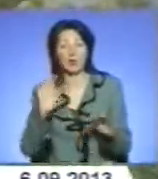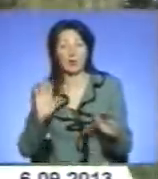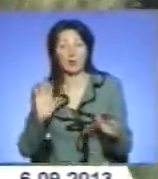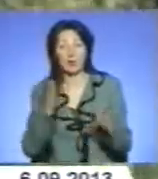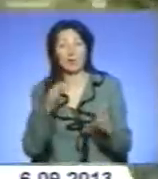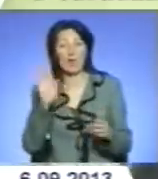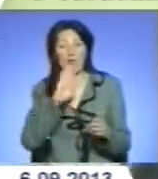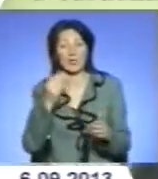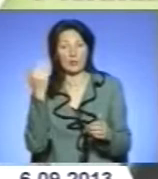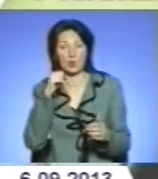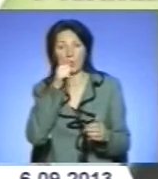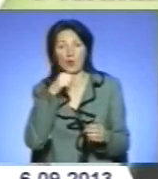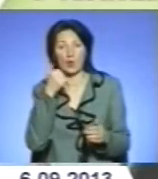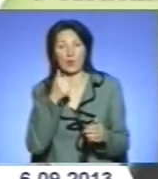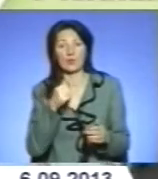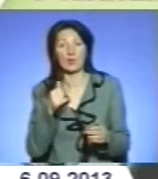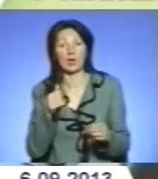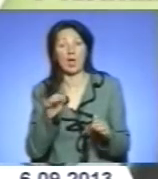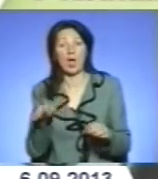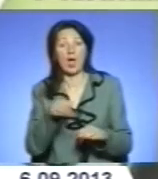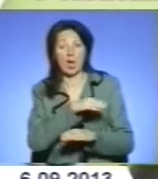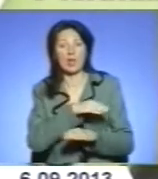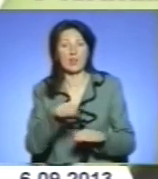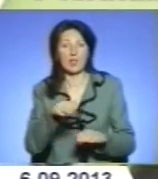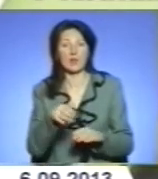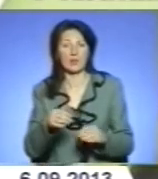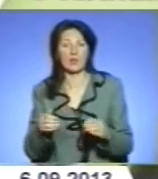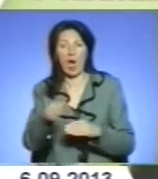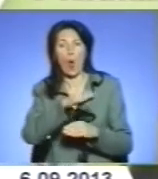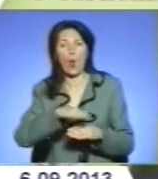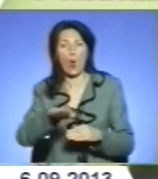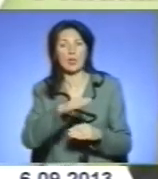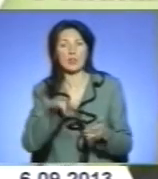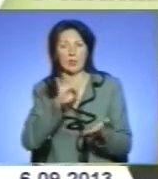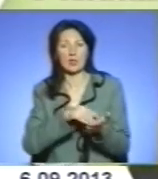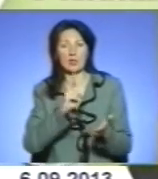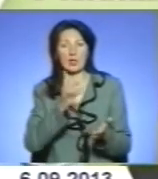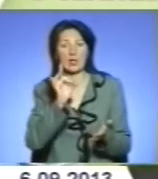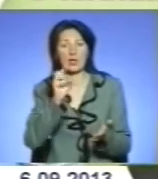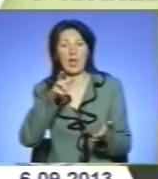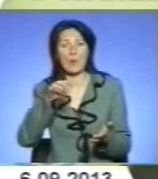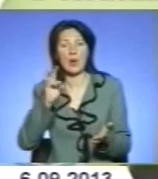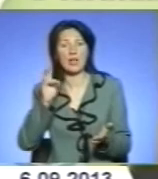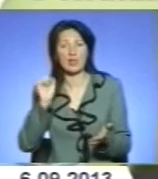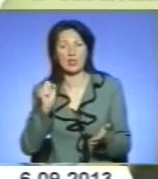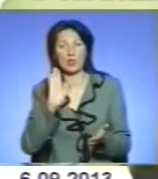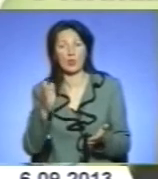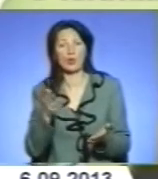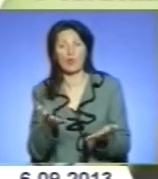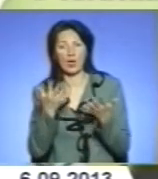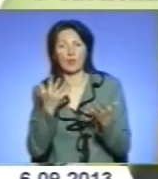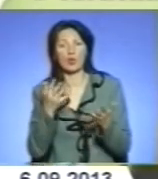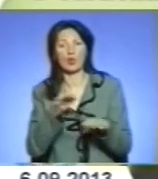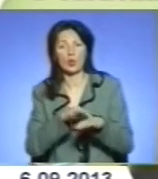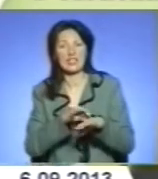слідча робота. На околиці місця Кременець було виявлено труп громадянки Г з численними множинними